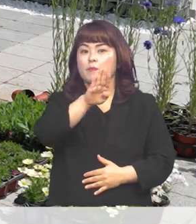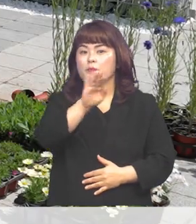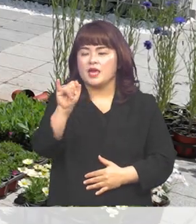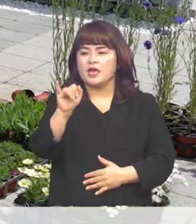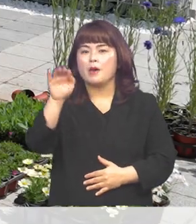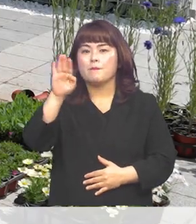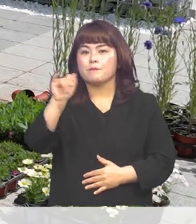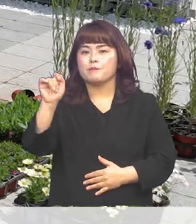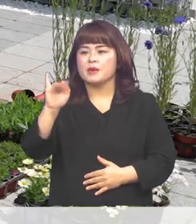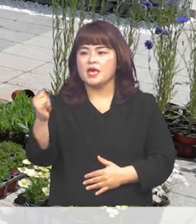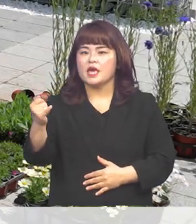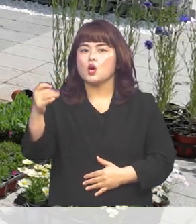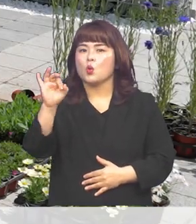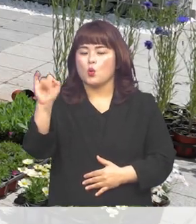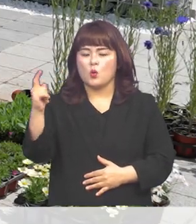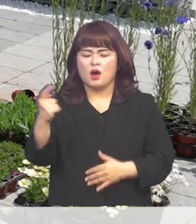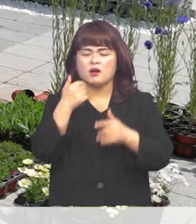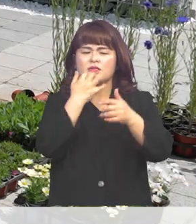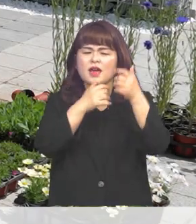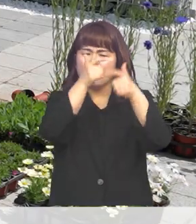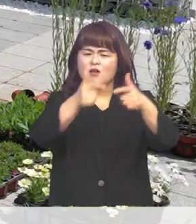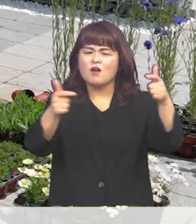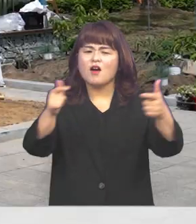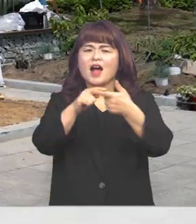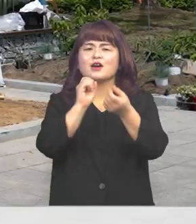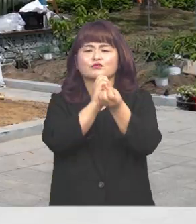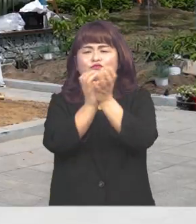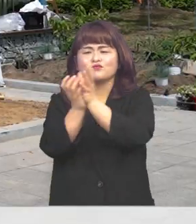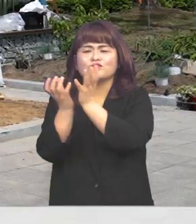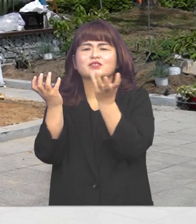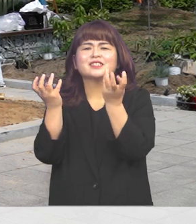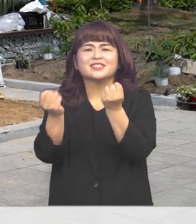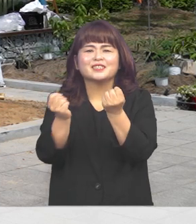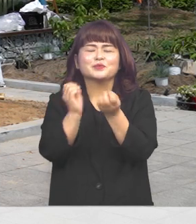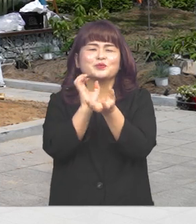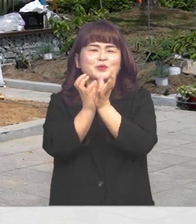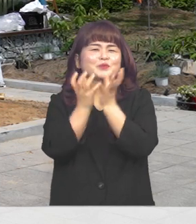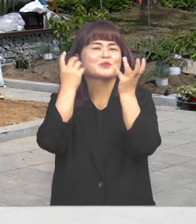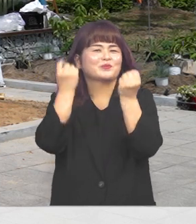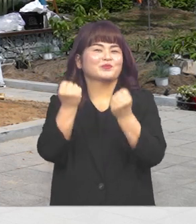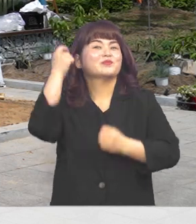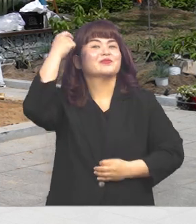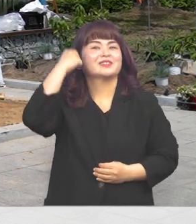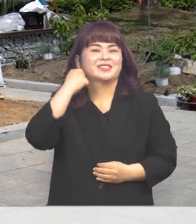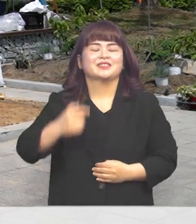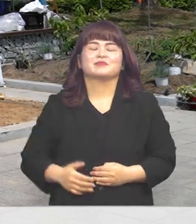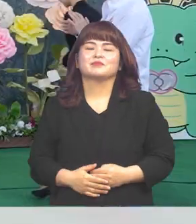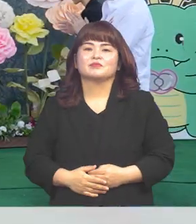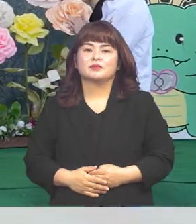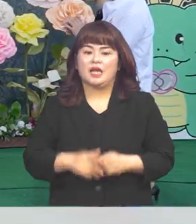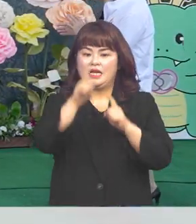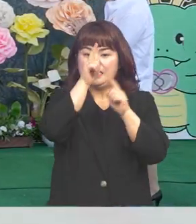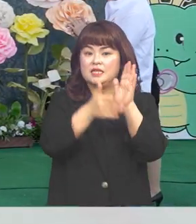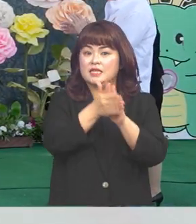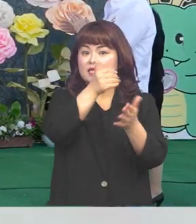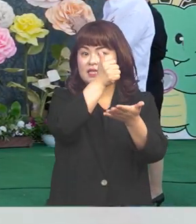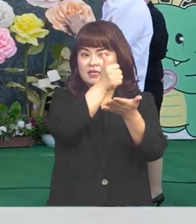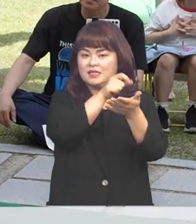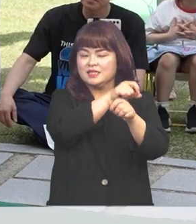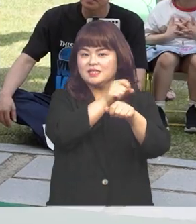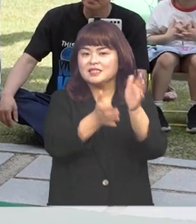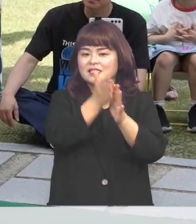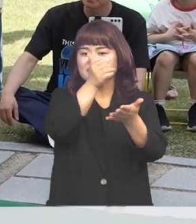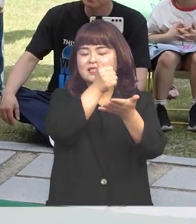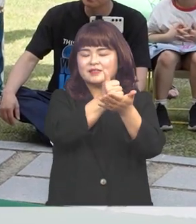펜지, 비올라 등 형형색색 꽃들이 가득해 시민들이 봄의 향연을 만끽했습니다. 이상일